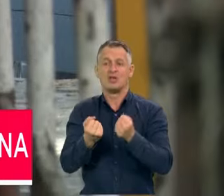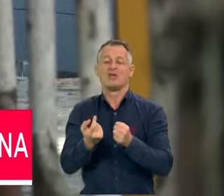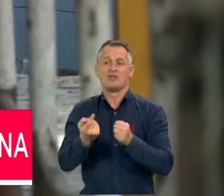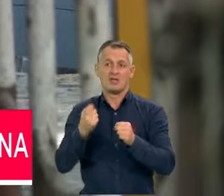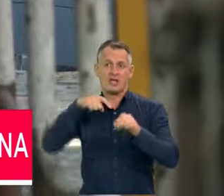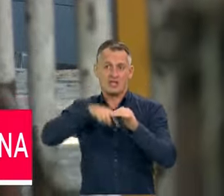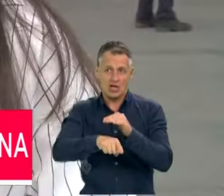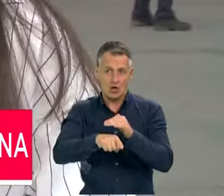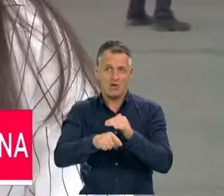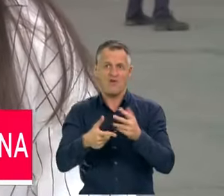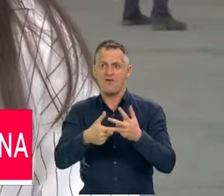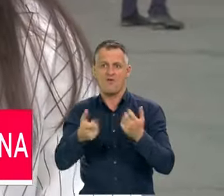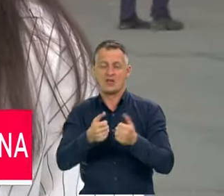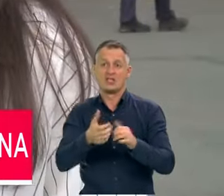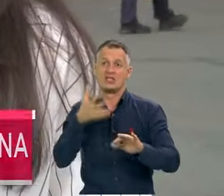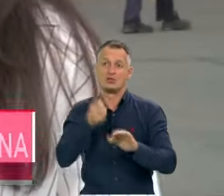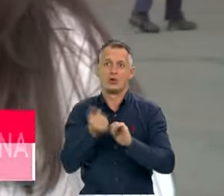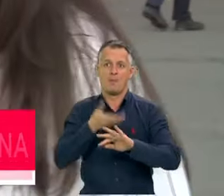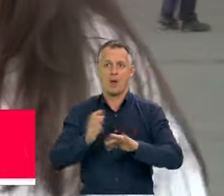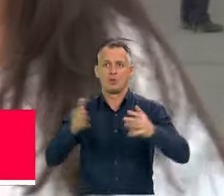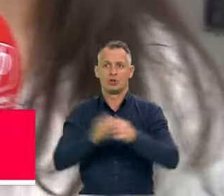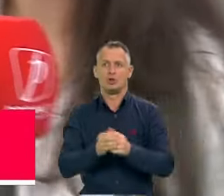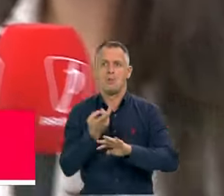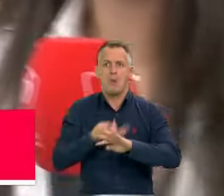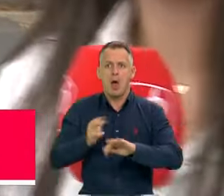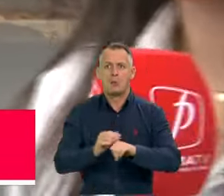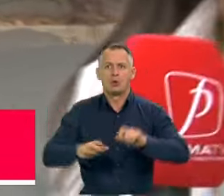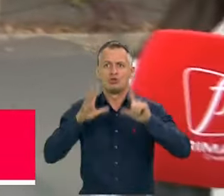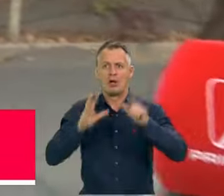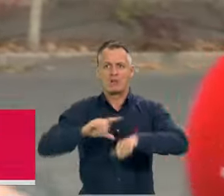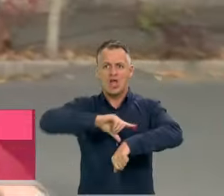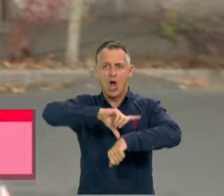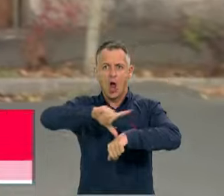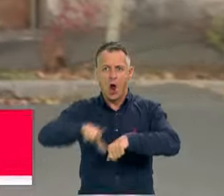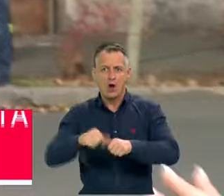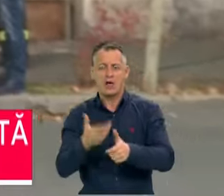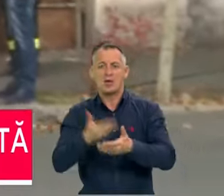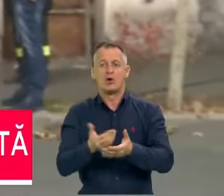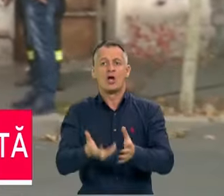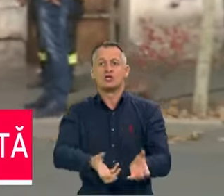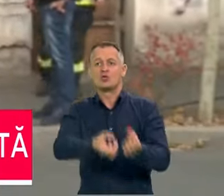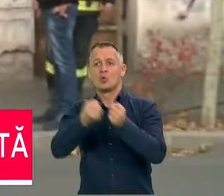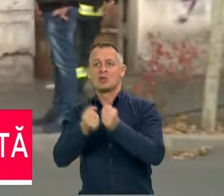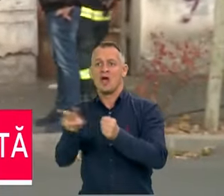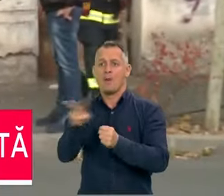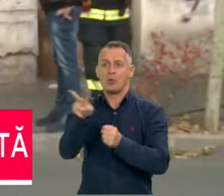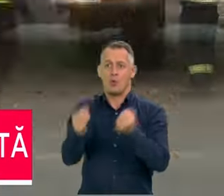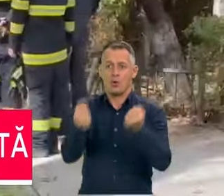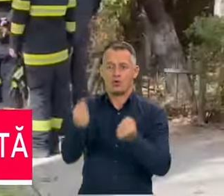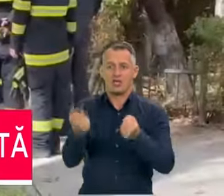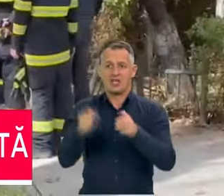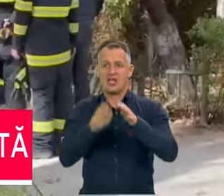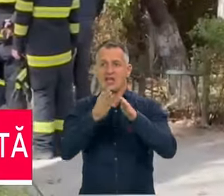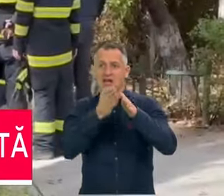avaria și mai mult mai bine de șapte ore au durat intervențiile autorităților pentru a putea scoate ambele autoturisme din craterul